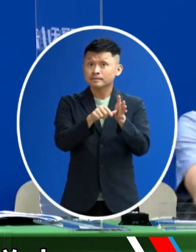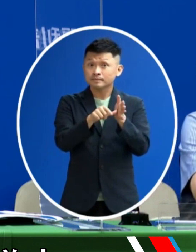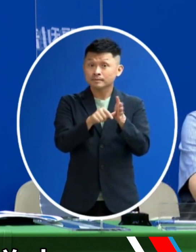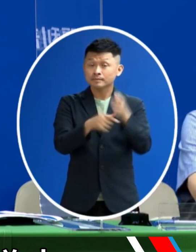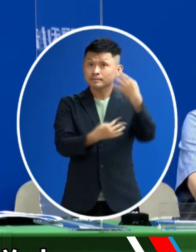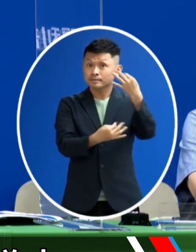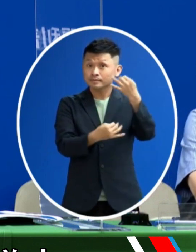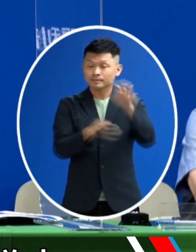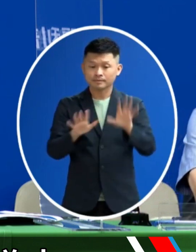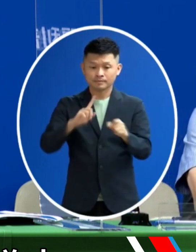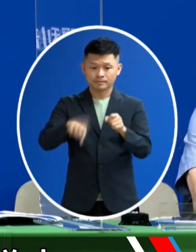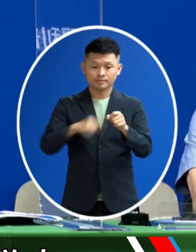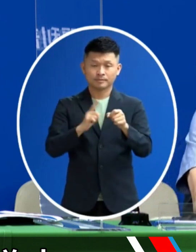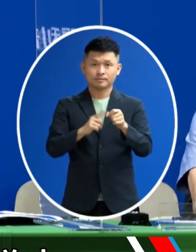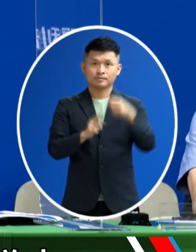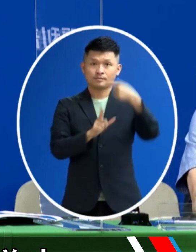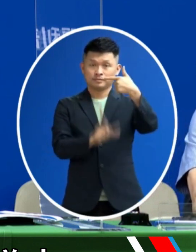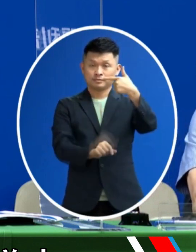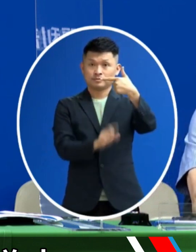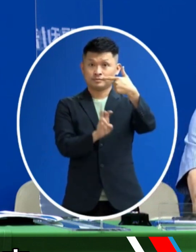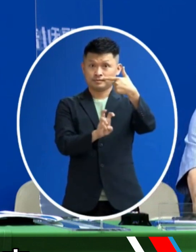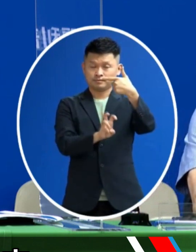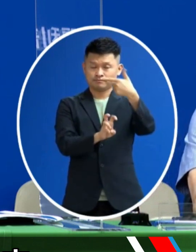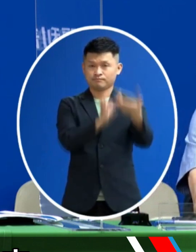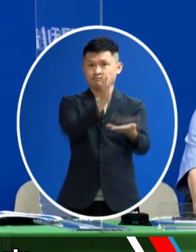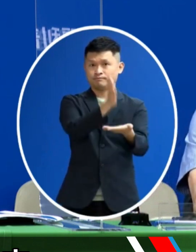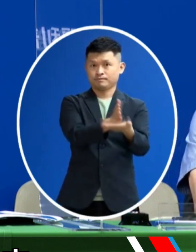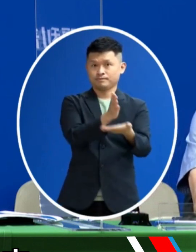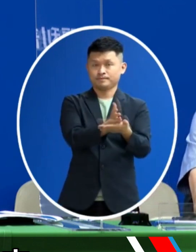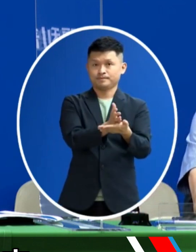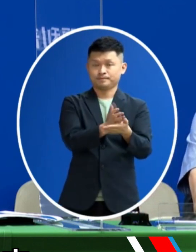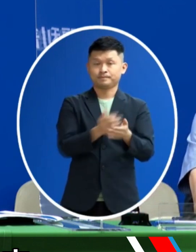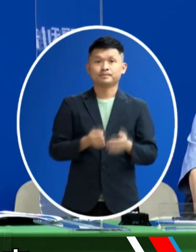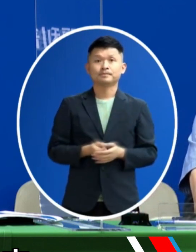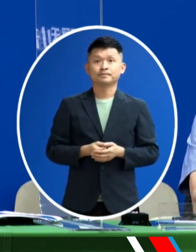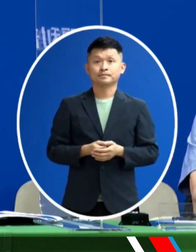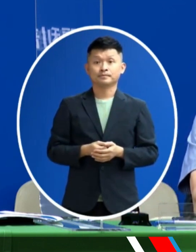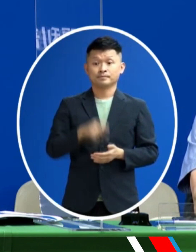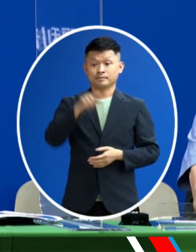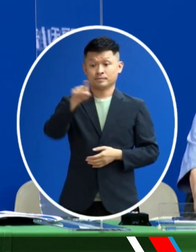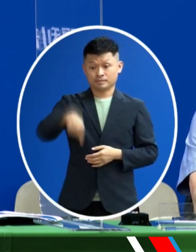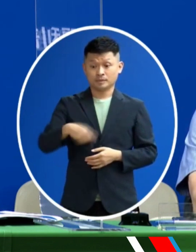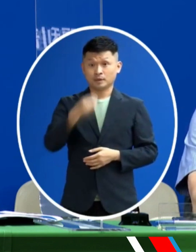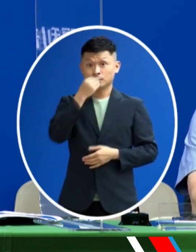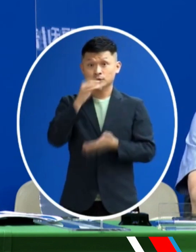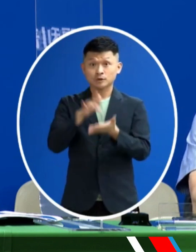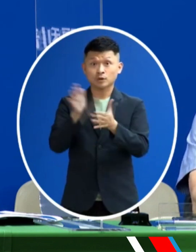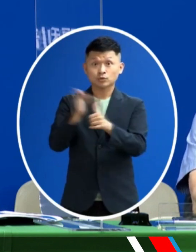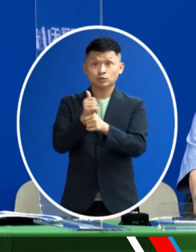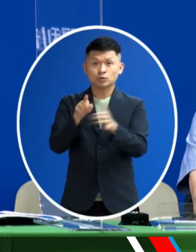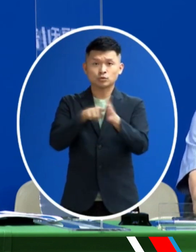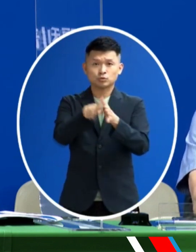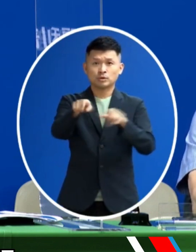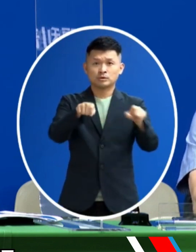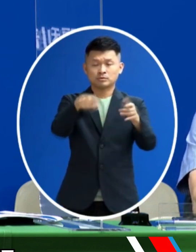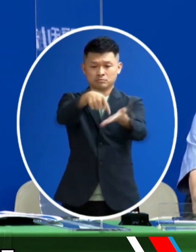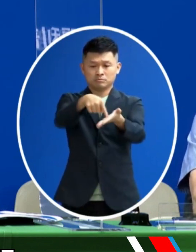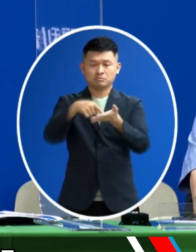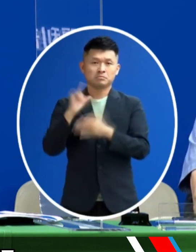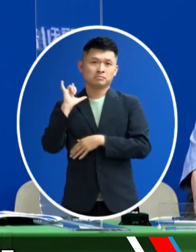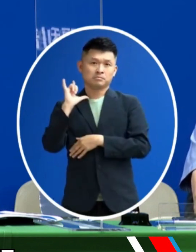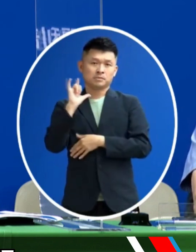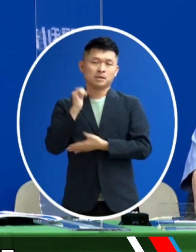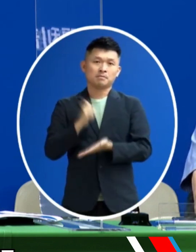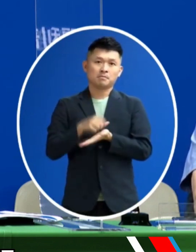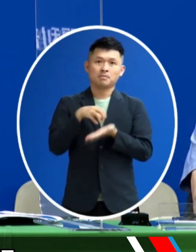的6月30日为止，所以不需要到食药署这边来专案申请等核准，可以直接